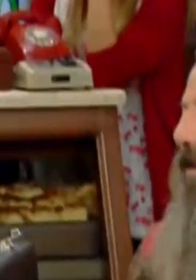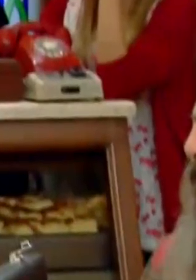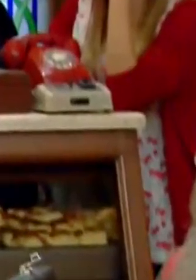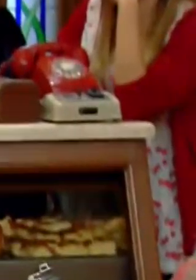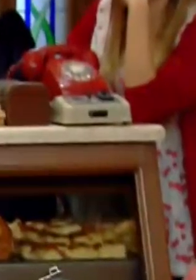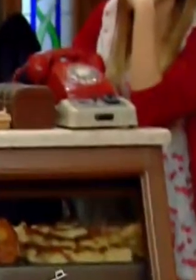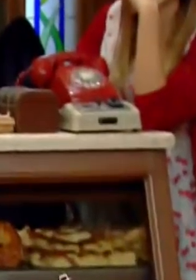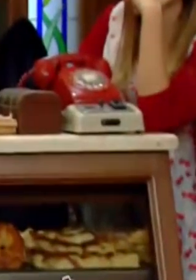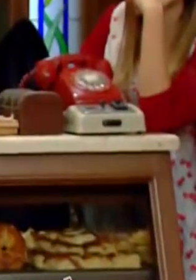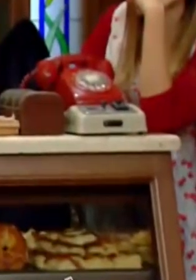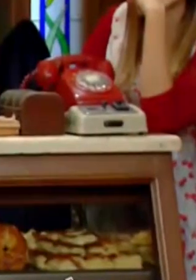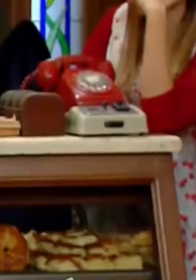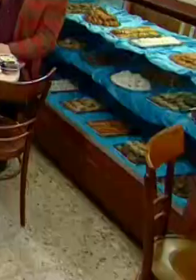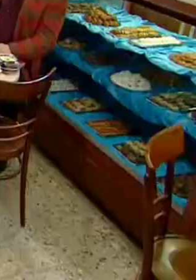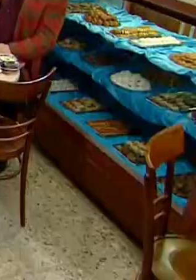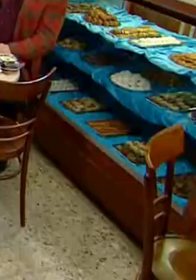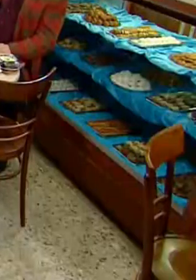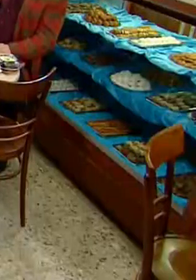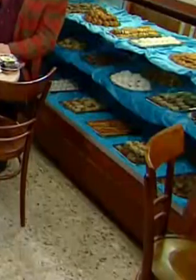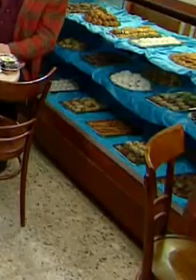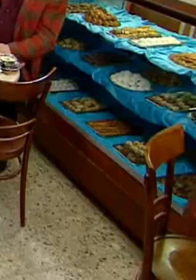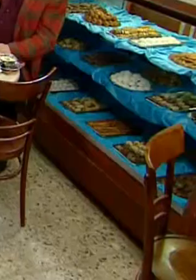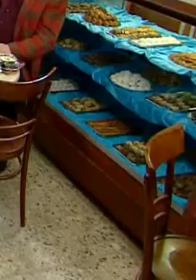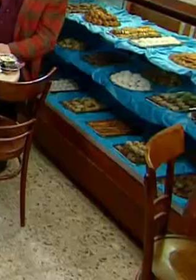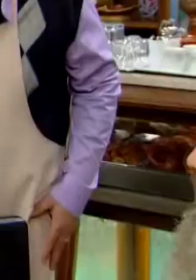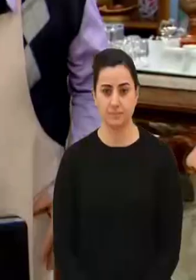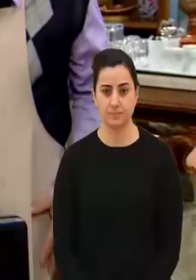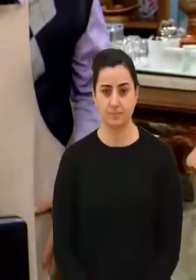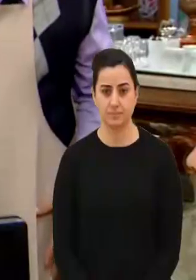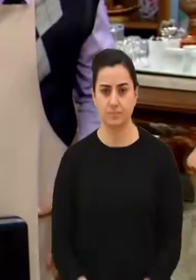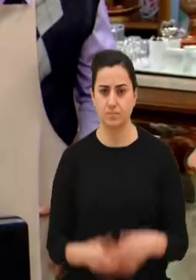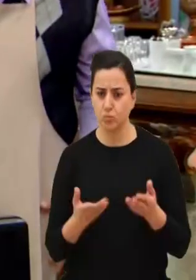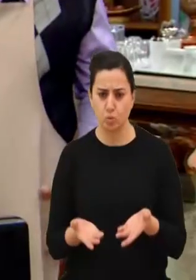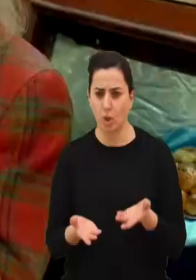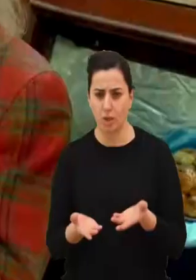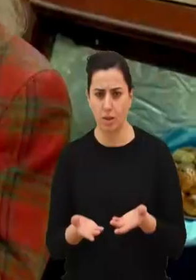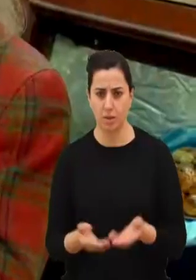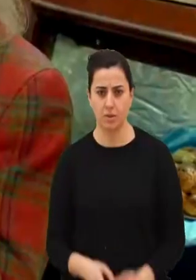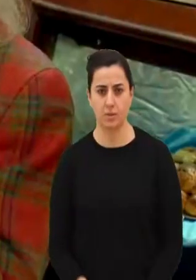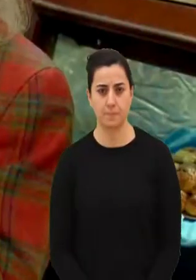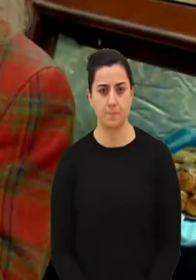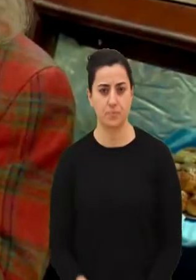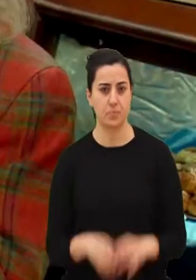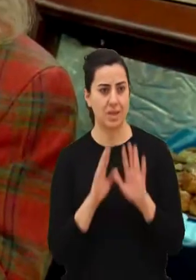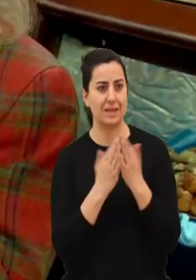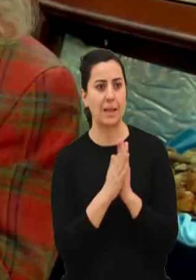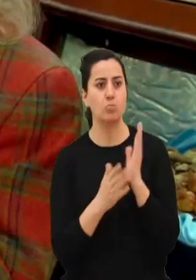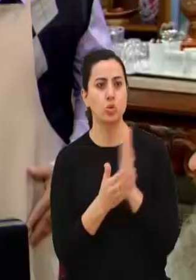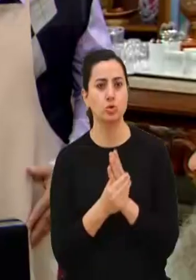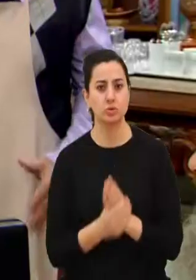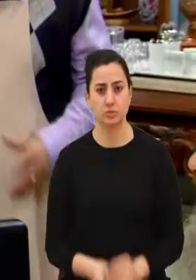kağıdı. Rıza sayfaları çevirerek içine göz attı. Bu ne Dubasç? Kitap